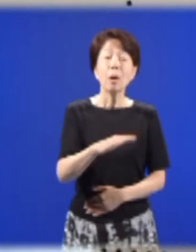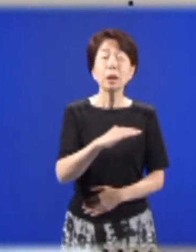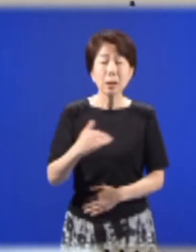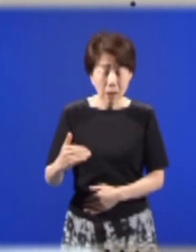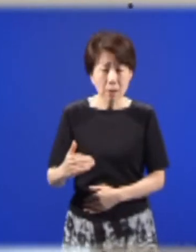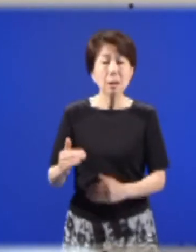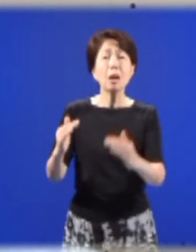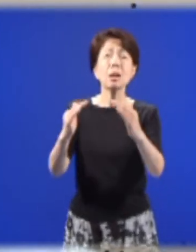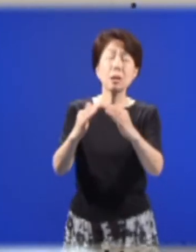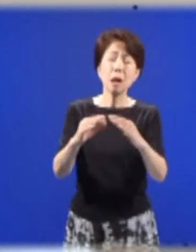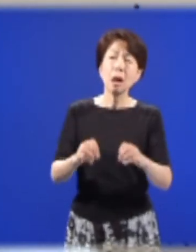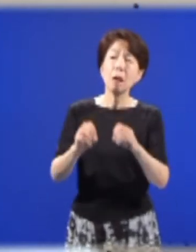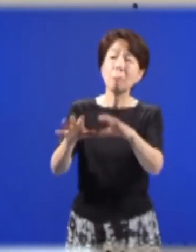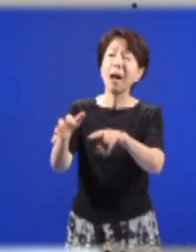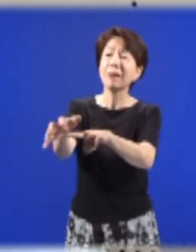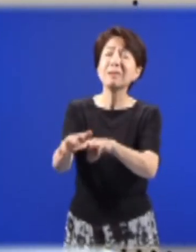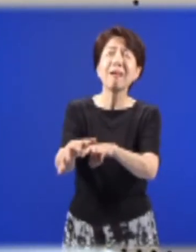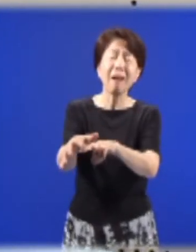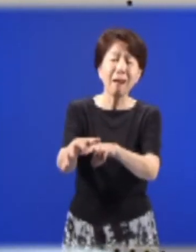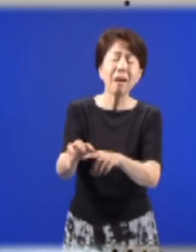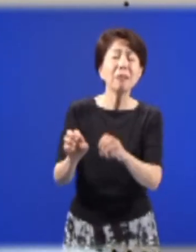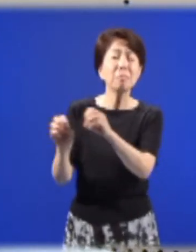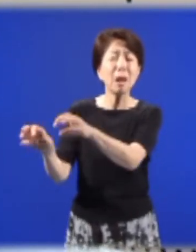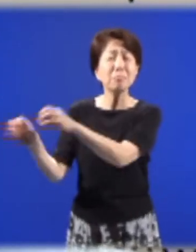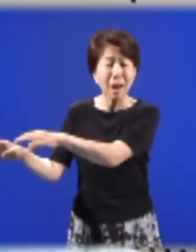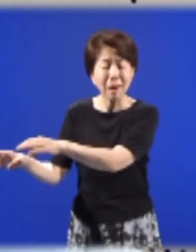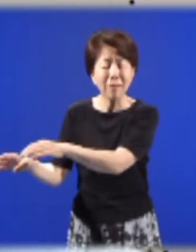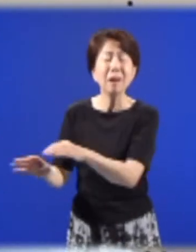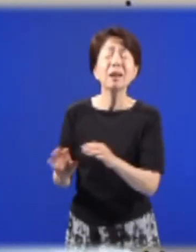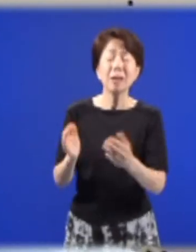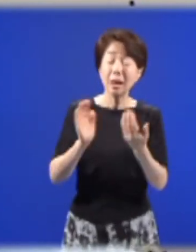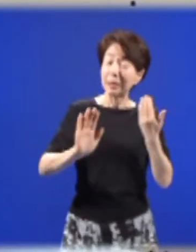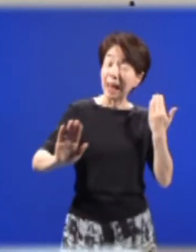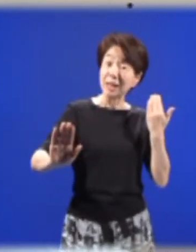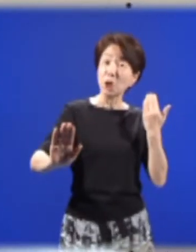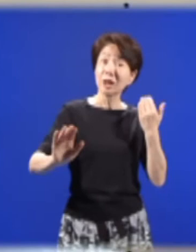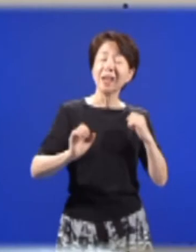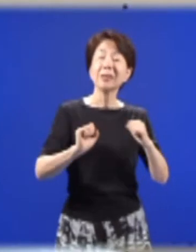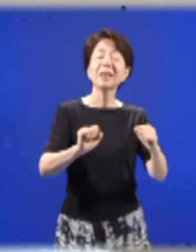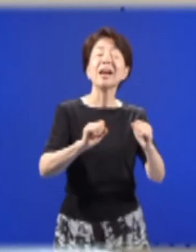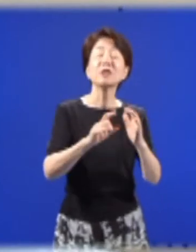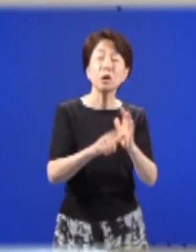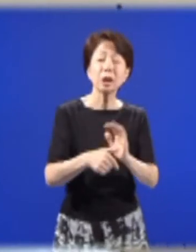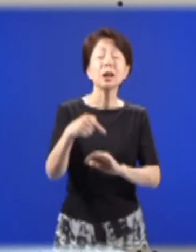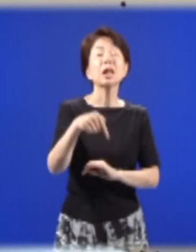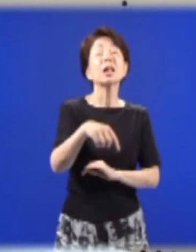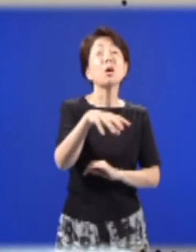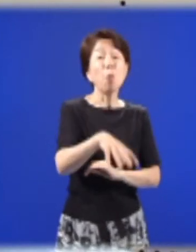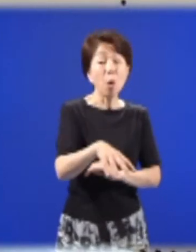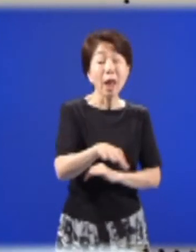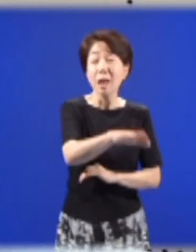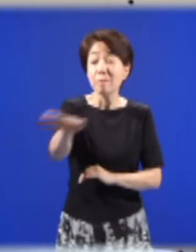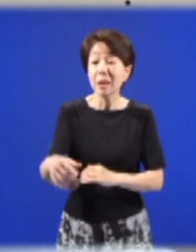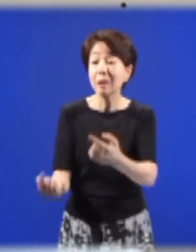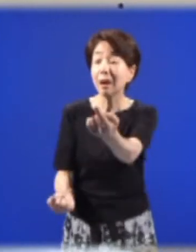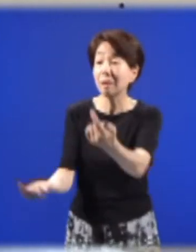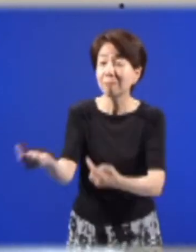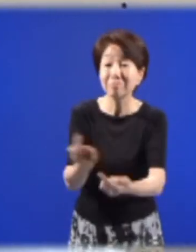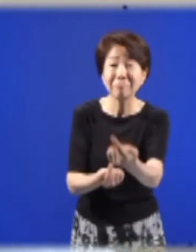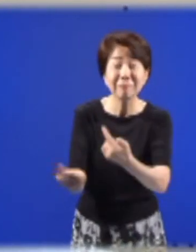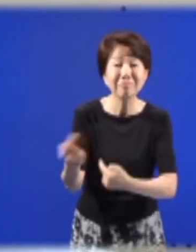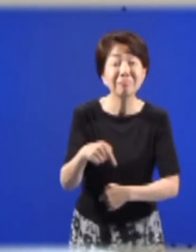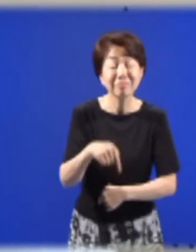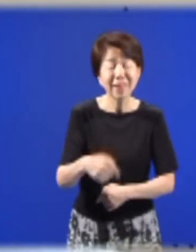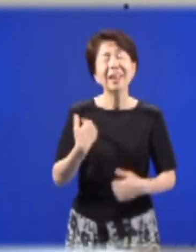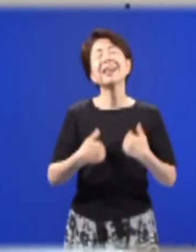の郊外の行ってしまってるんで、うん、こういう大挙件通じてね、あちこちの地方から来られる方と一緒にや